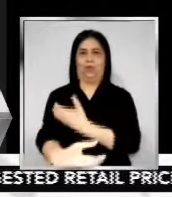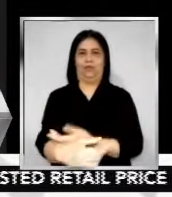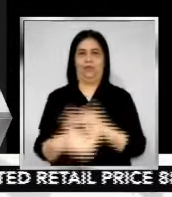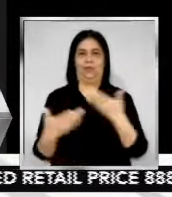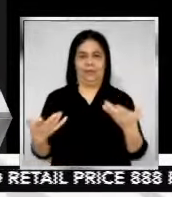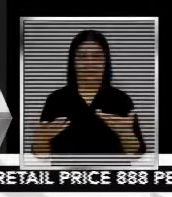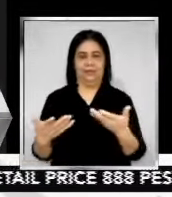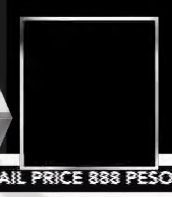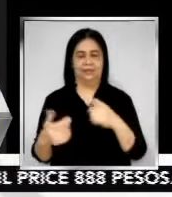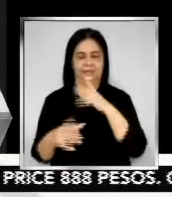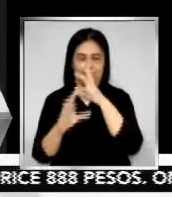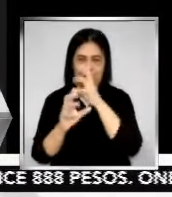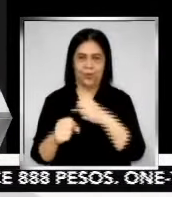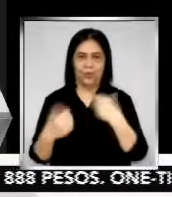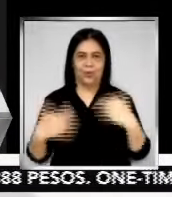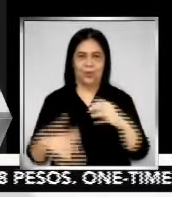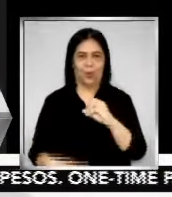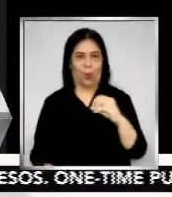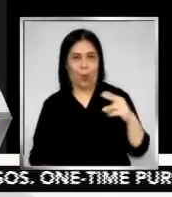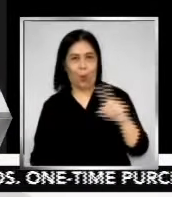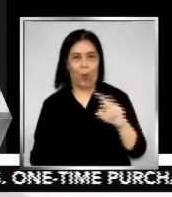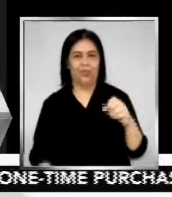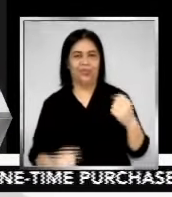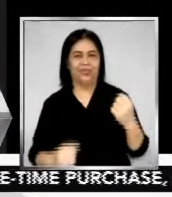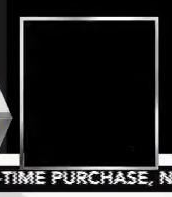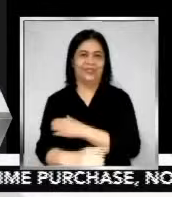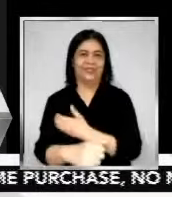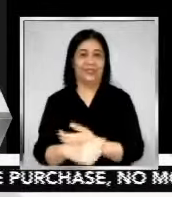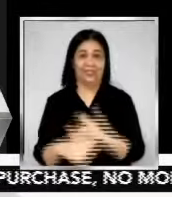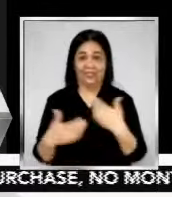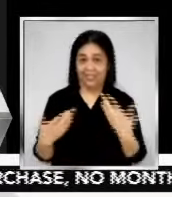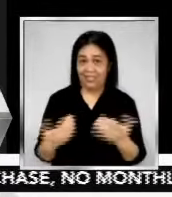pagka ng confidence. Gusto mo yan, bro.